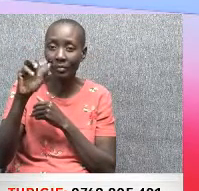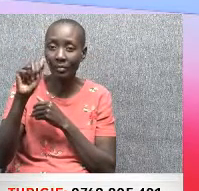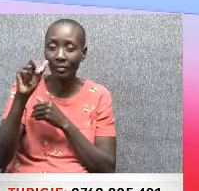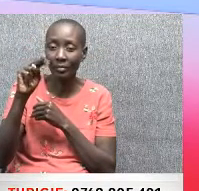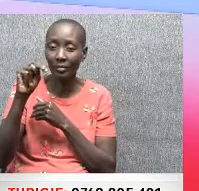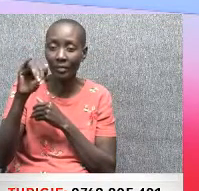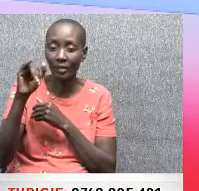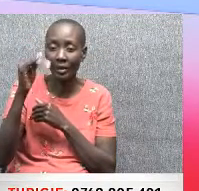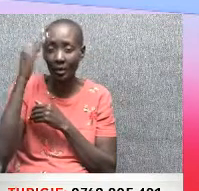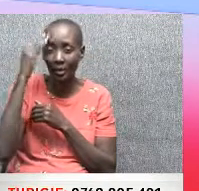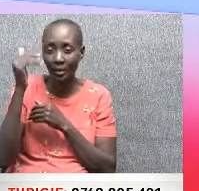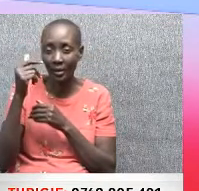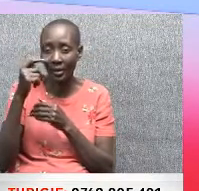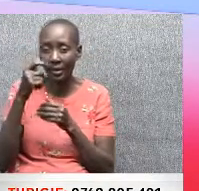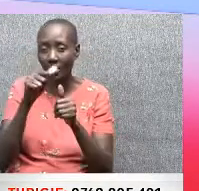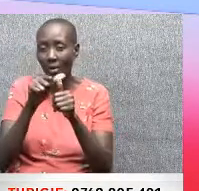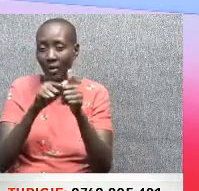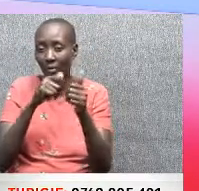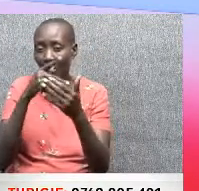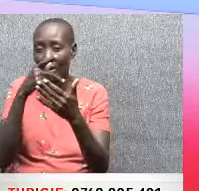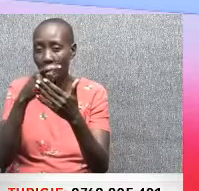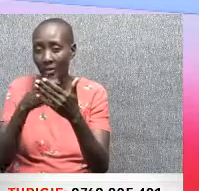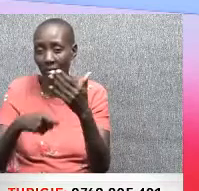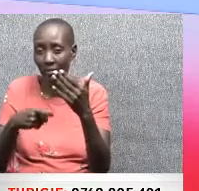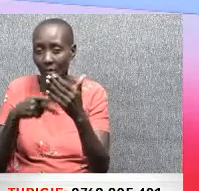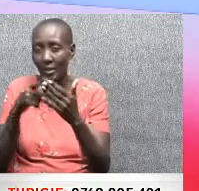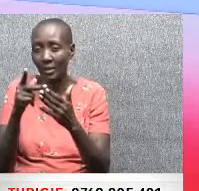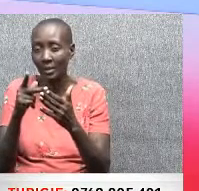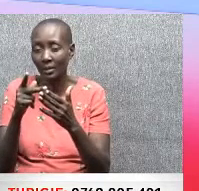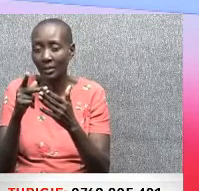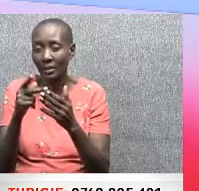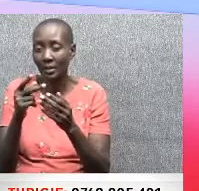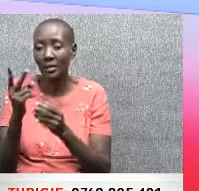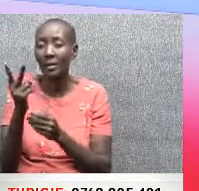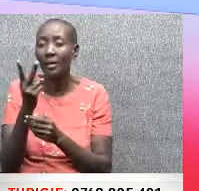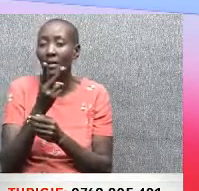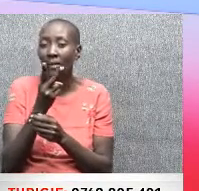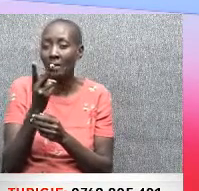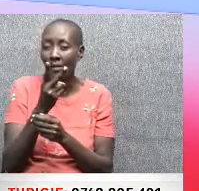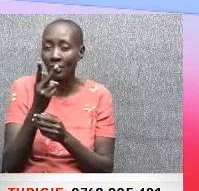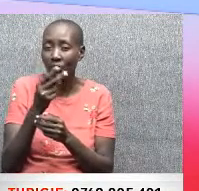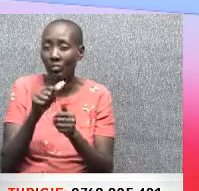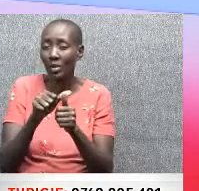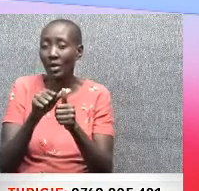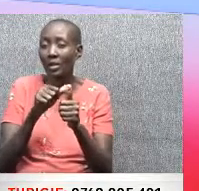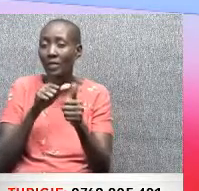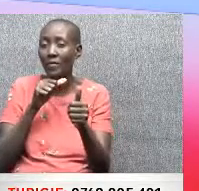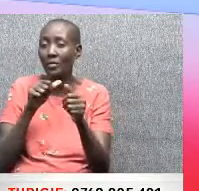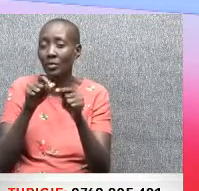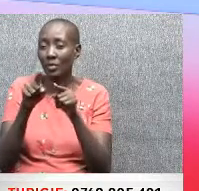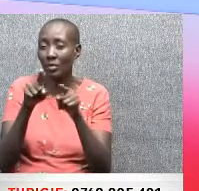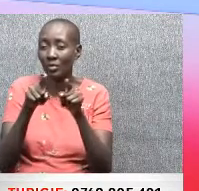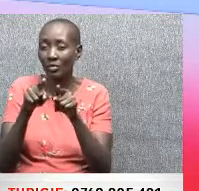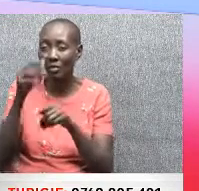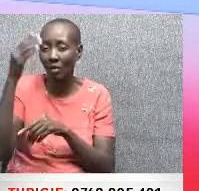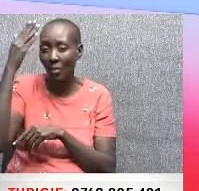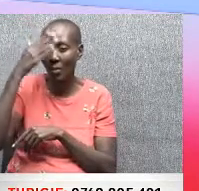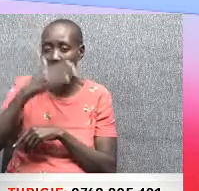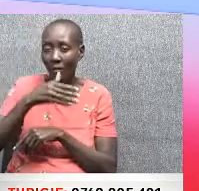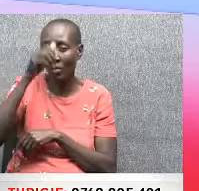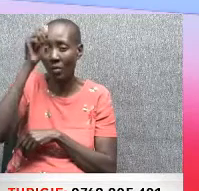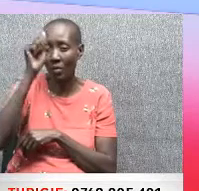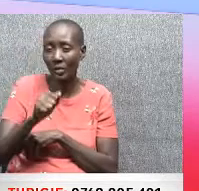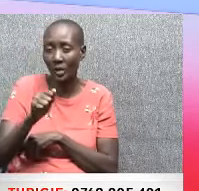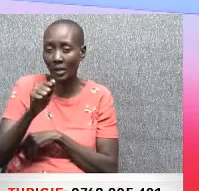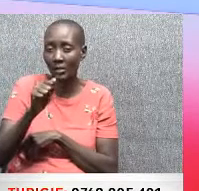zaidi ya shilingi bilioni 14. Bithabita na mumewe Karanja walikana madai hayo mbele ya hakimu Francis Andai. Wawili